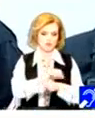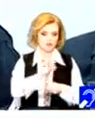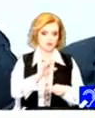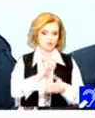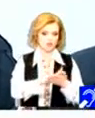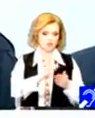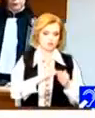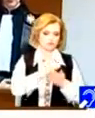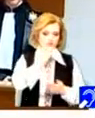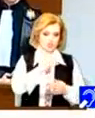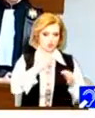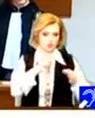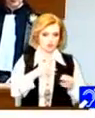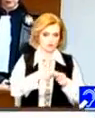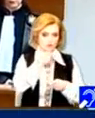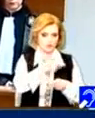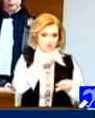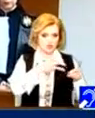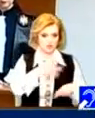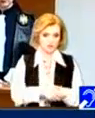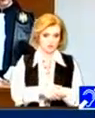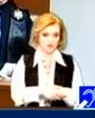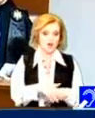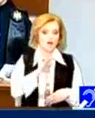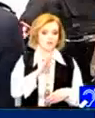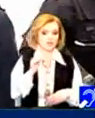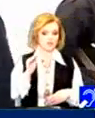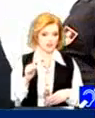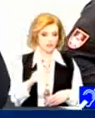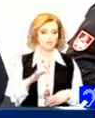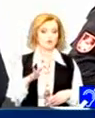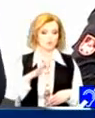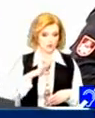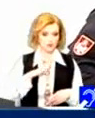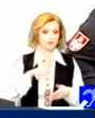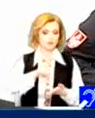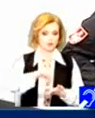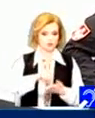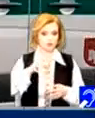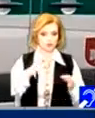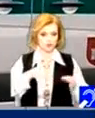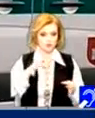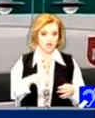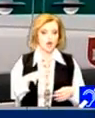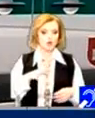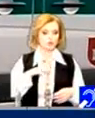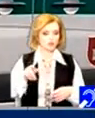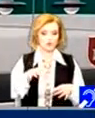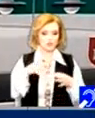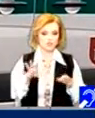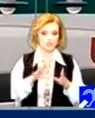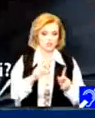Fostul premier Vlad Filat a fost prezent la ședința de judecată, dar a fost escortat de mascații care nu l-au lăsat să răspundă la